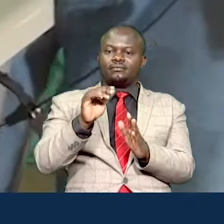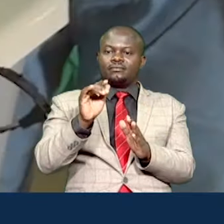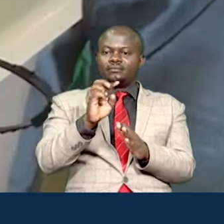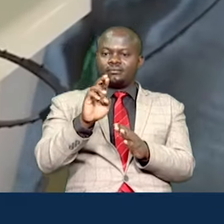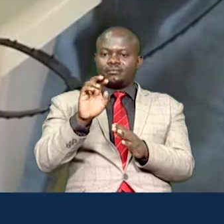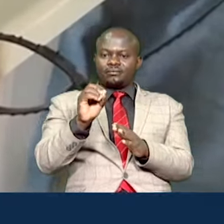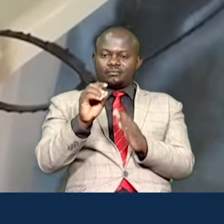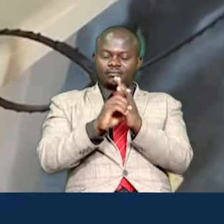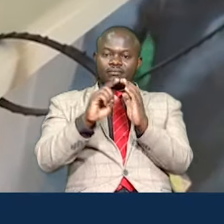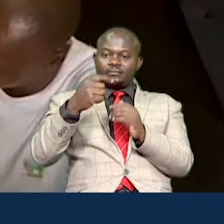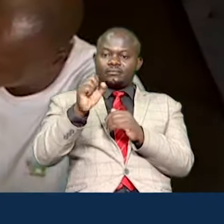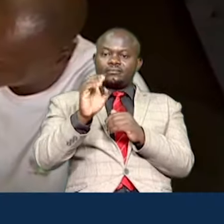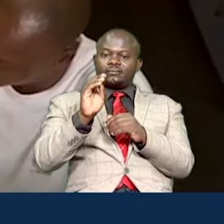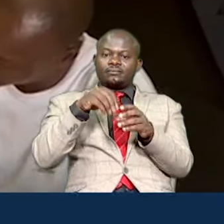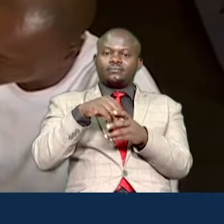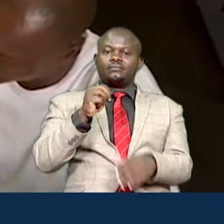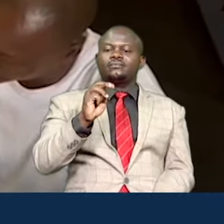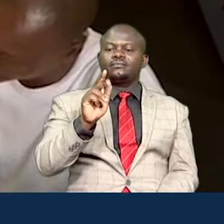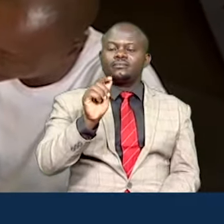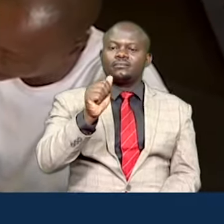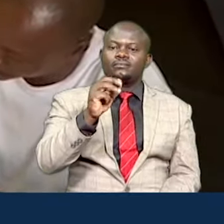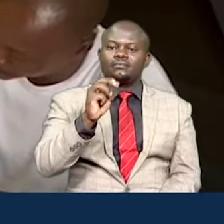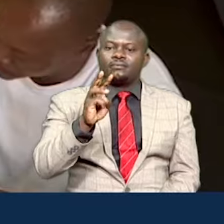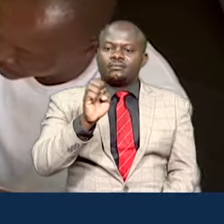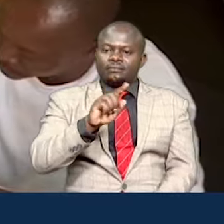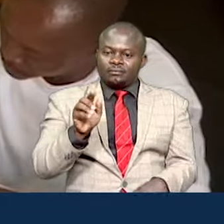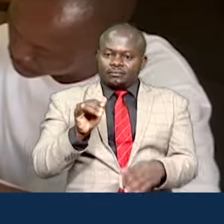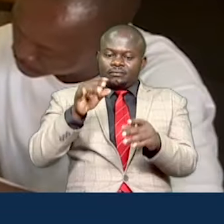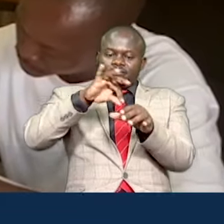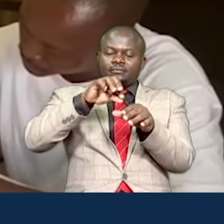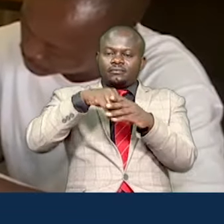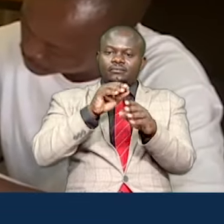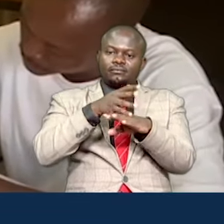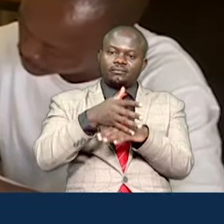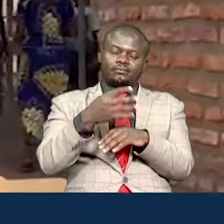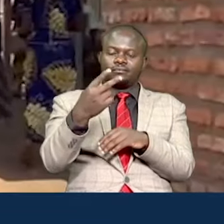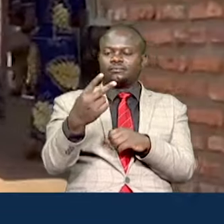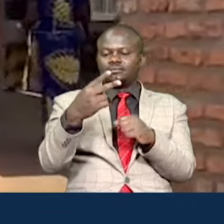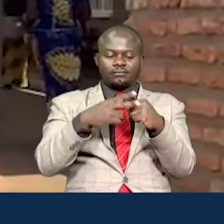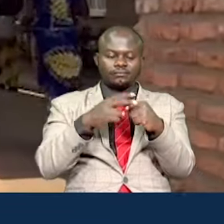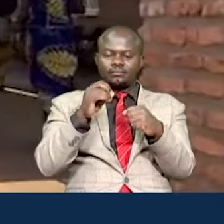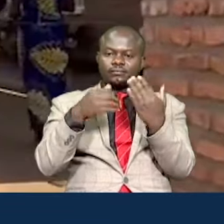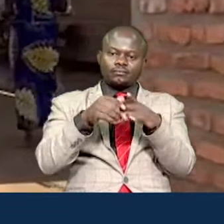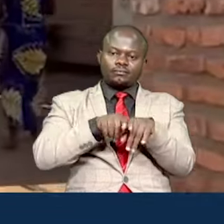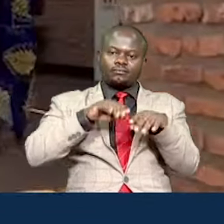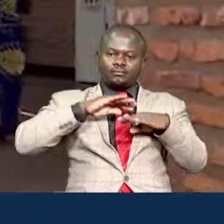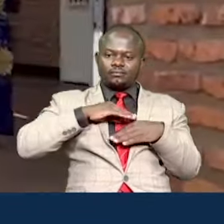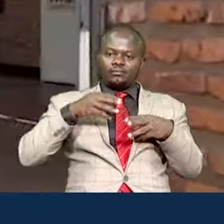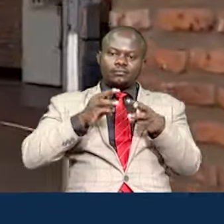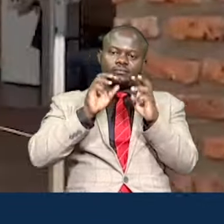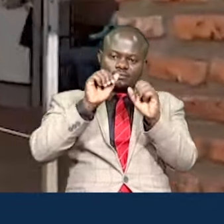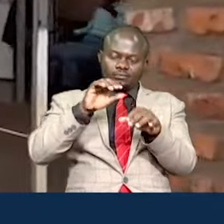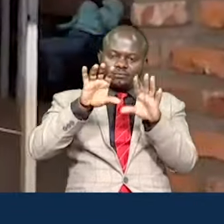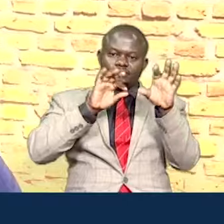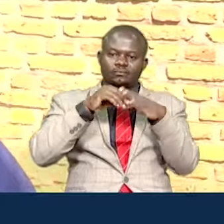ka Gatsibo na Mukamwezi Chantal ufite umurwayi muri ibyo bitaro byatoreyemo abagera kuri 270 nabo banyuzwe no kuba bashoboye